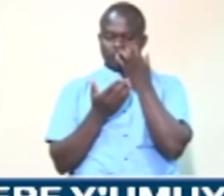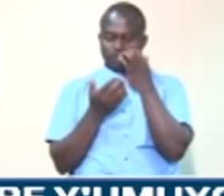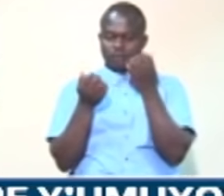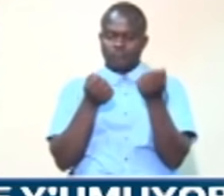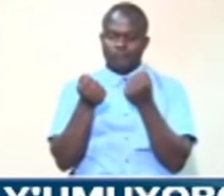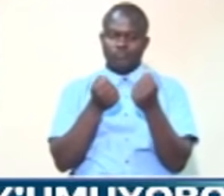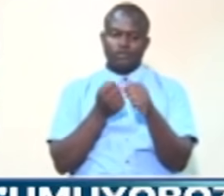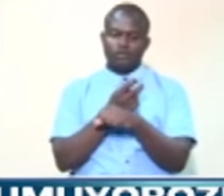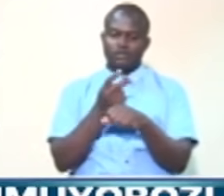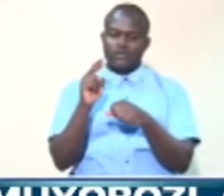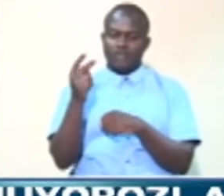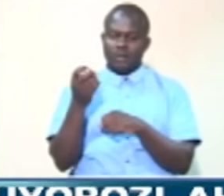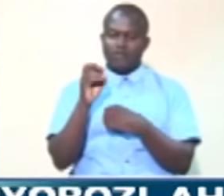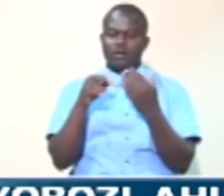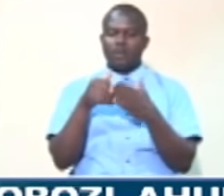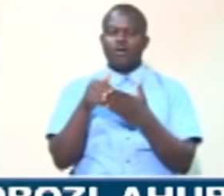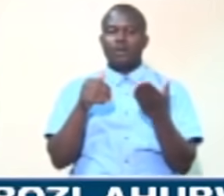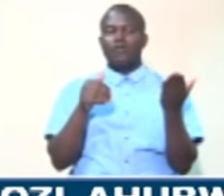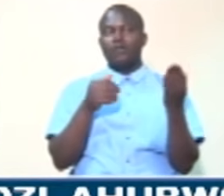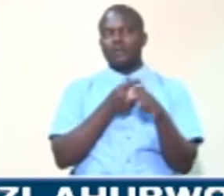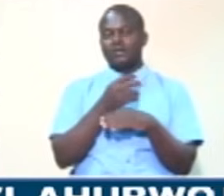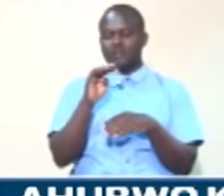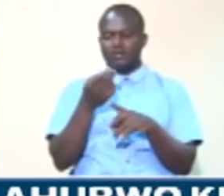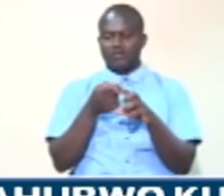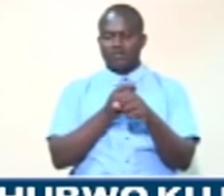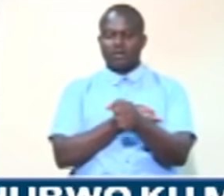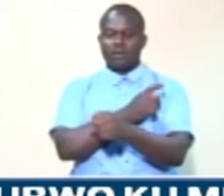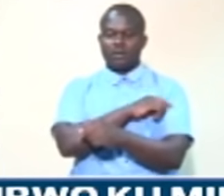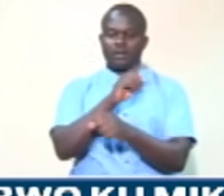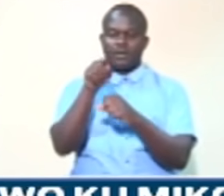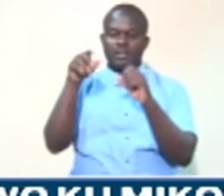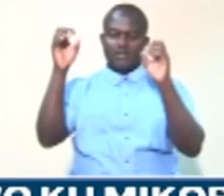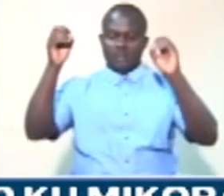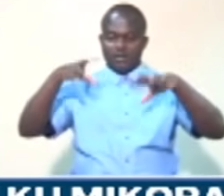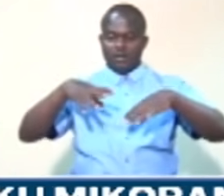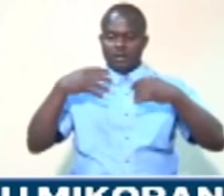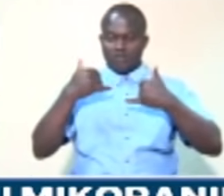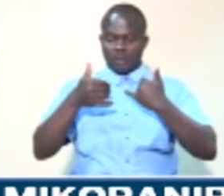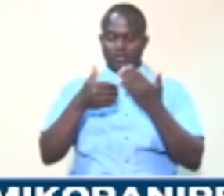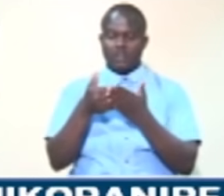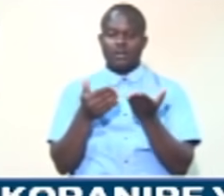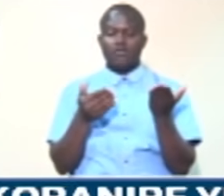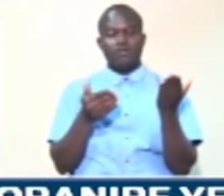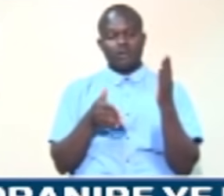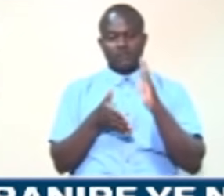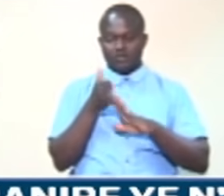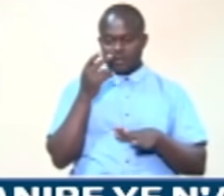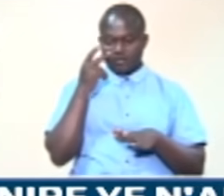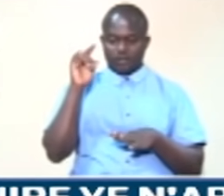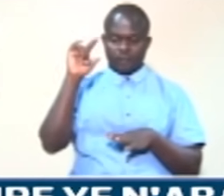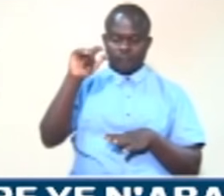imodoka amasaha abiri cyangwa ane bava i Goma berekeza i Kigali. Ubu kuba bagiye kubona